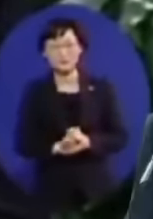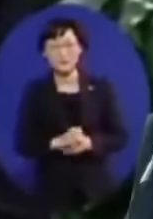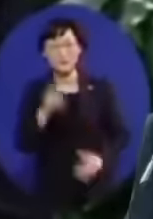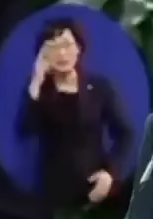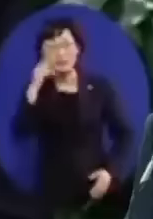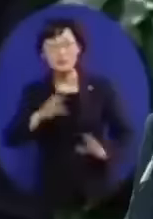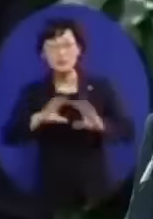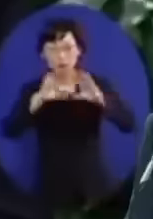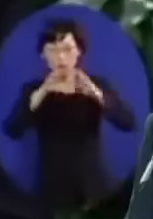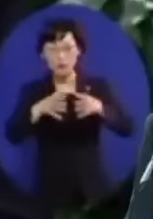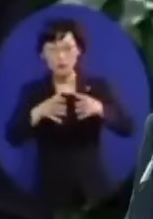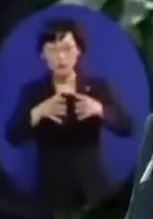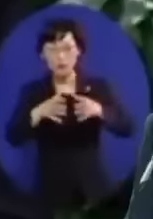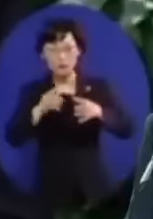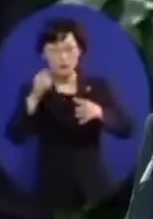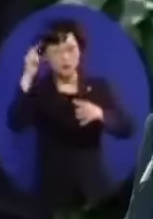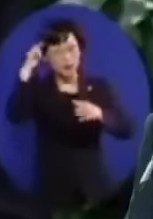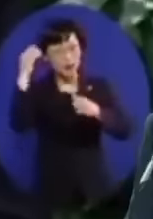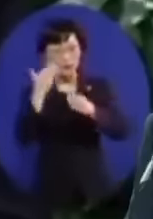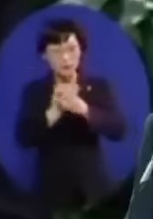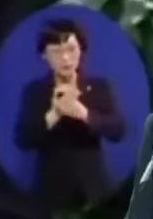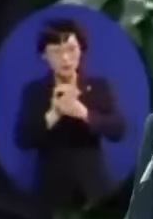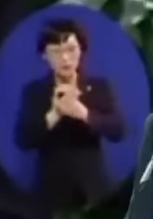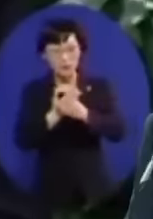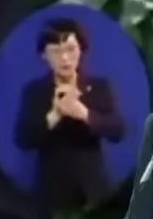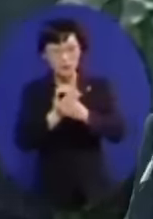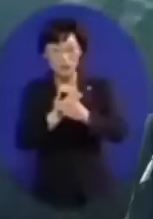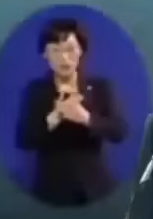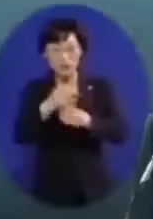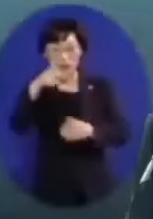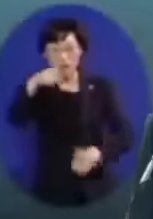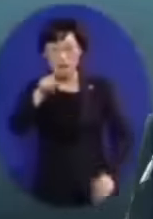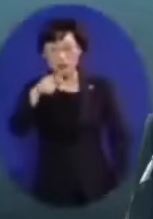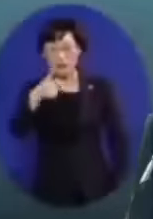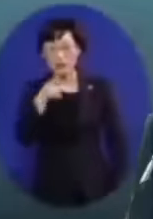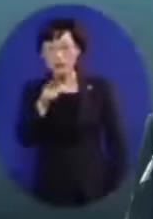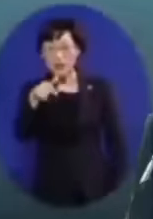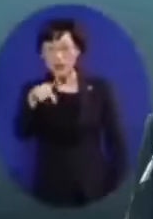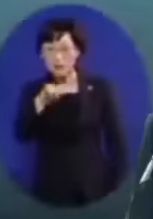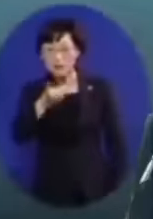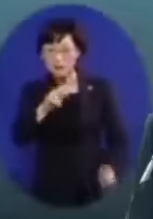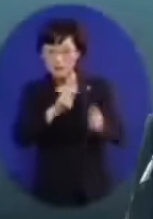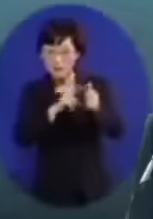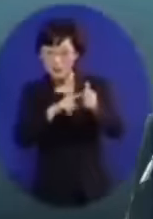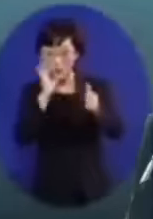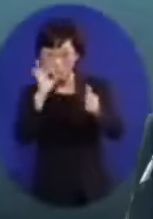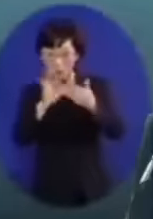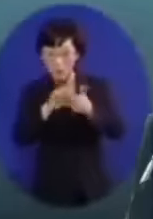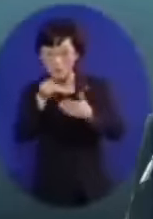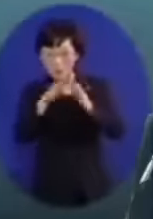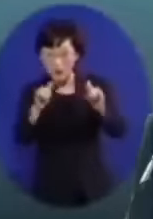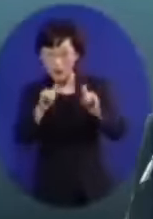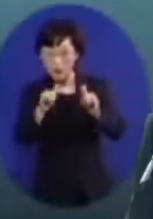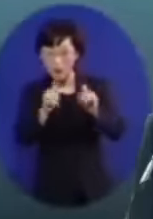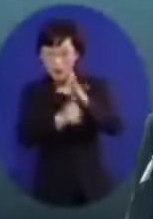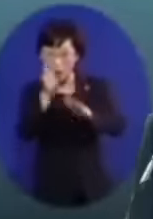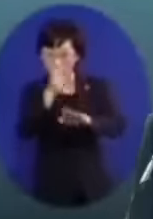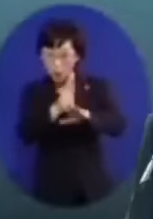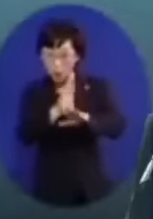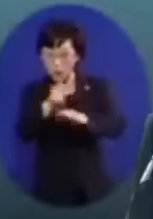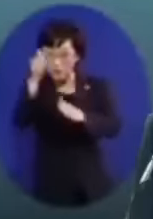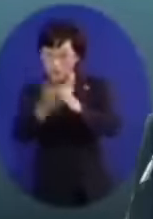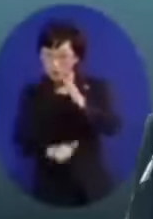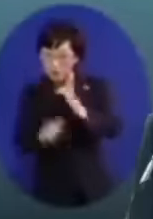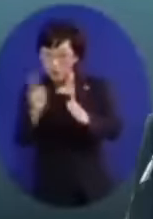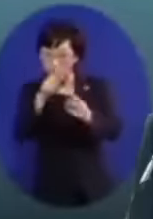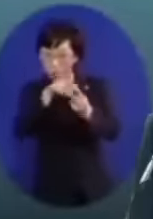미국의 성공학자 데일 카네기는 그 사람이 성공한 사람인지 실패한 사람인지는 그 사람이 말하는 것을